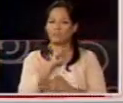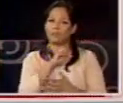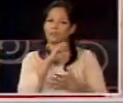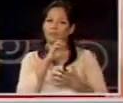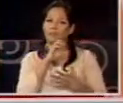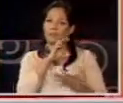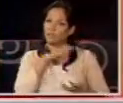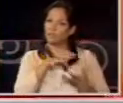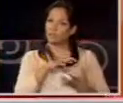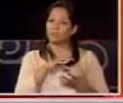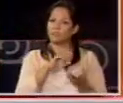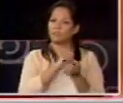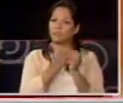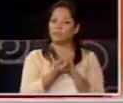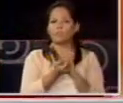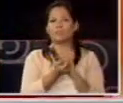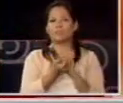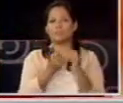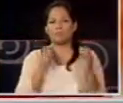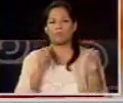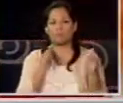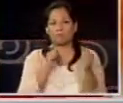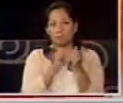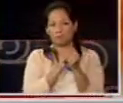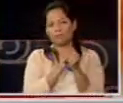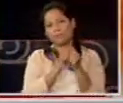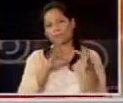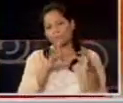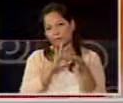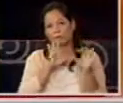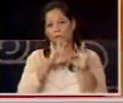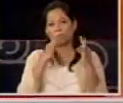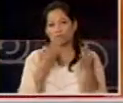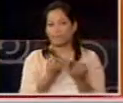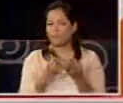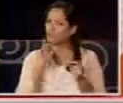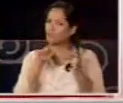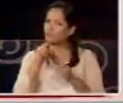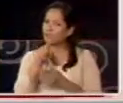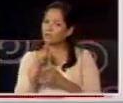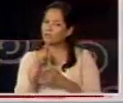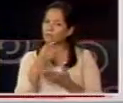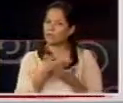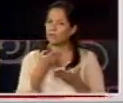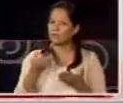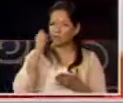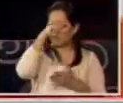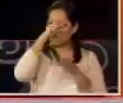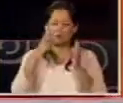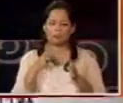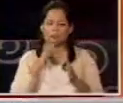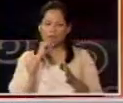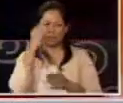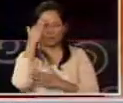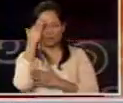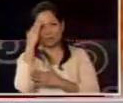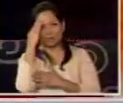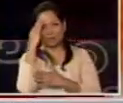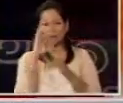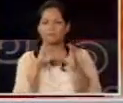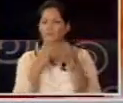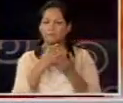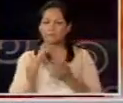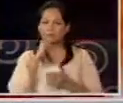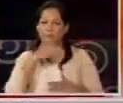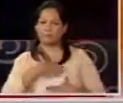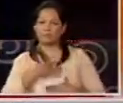So, closed family corporation to. Kung ikaw rin yung bibili na stranger ka, ibig sabihin wala kang kinalaman sa korporasyon, hindi ka rin siguro interesado kasi